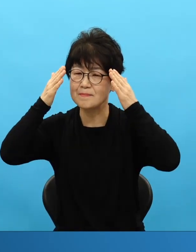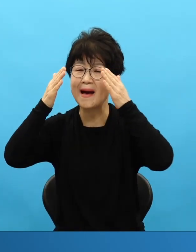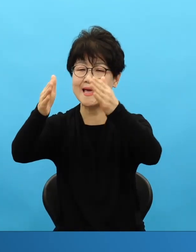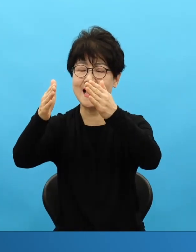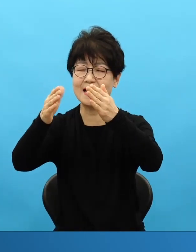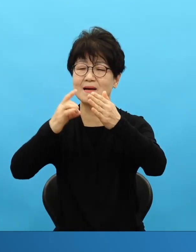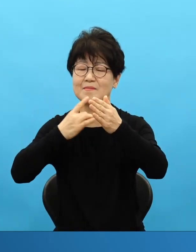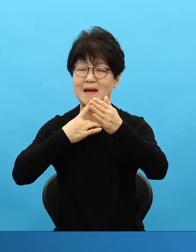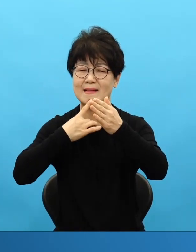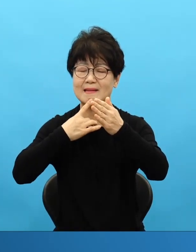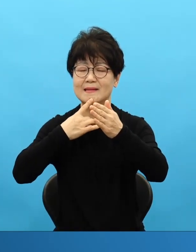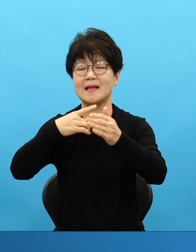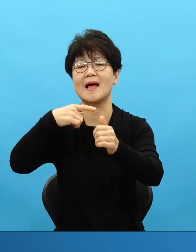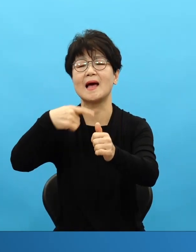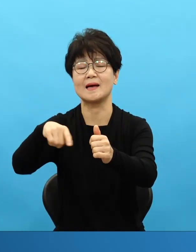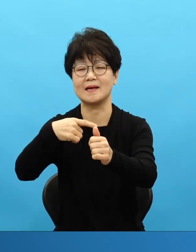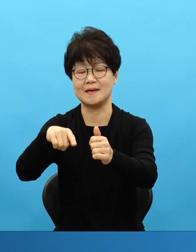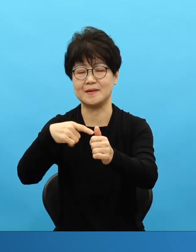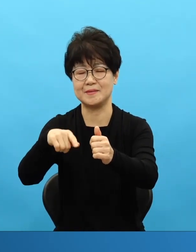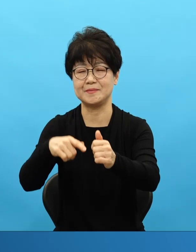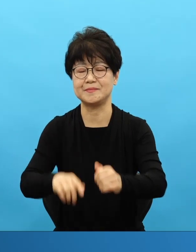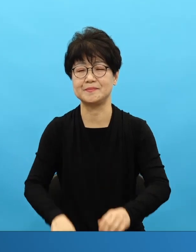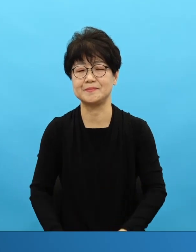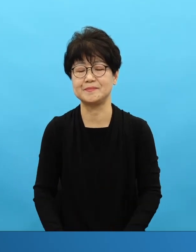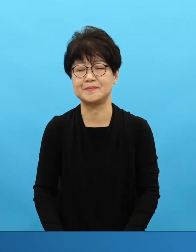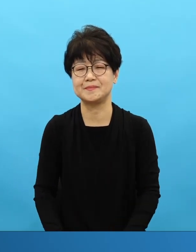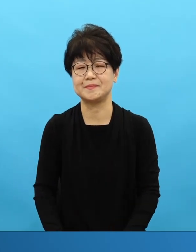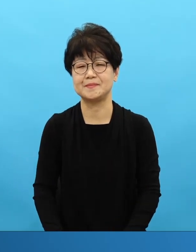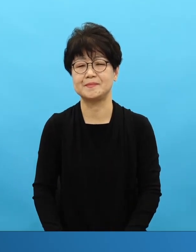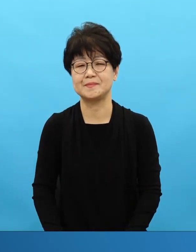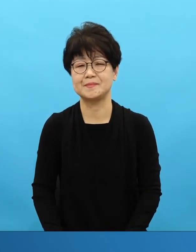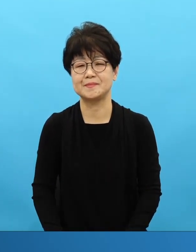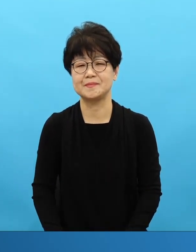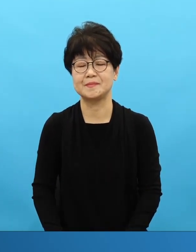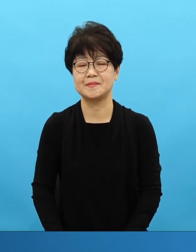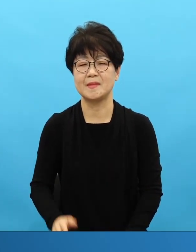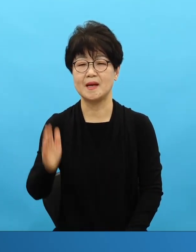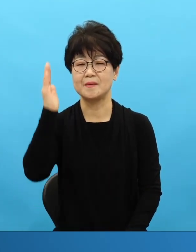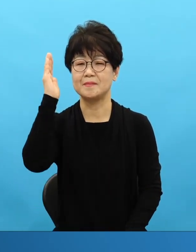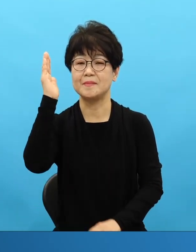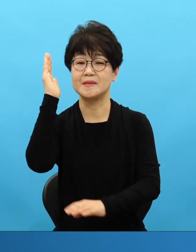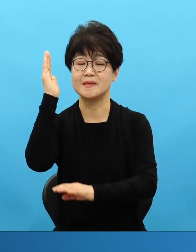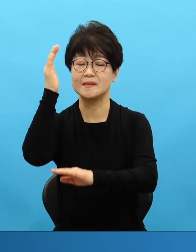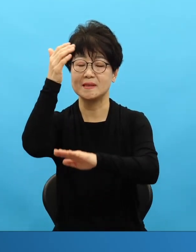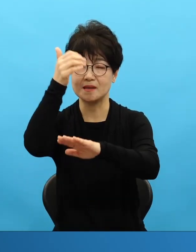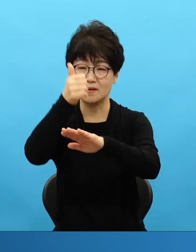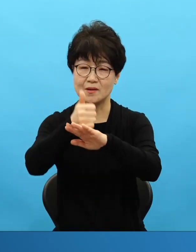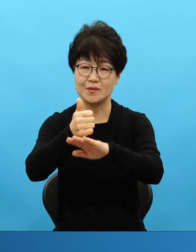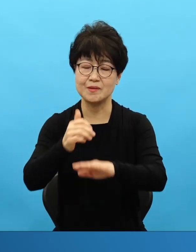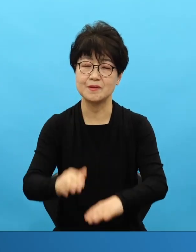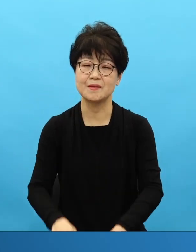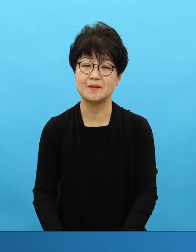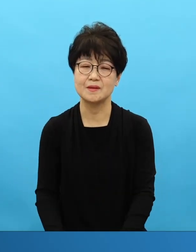here. 그러면 이런 결론이 나오죠. And this is the conclusion you'll reach.